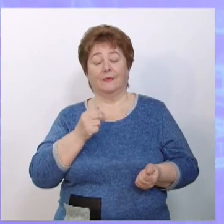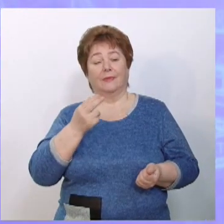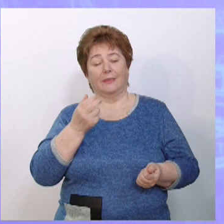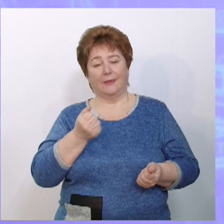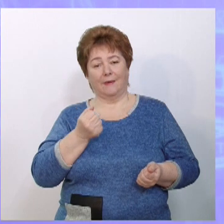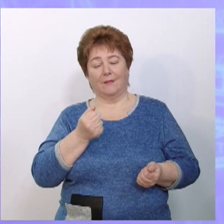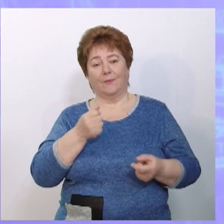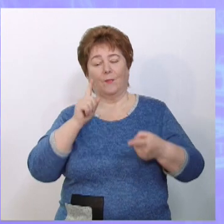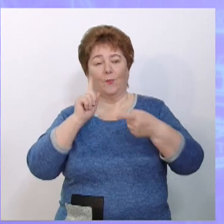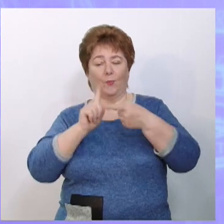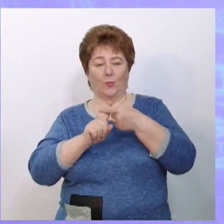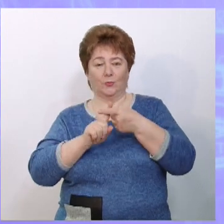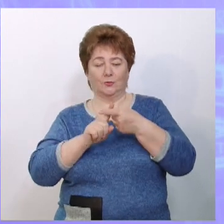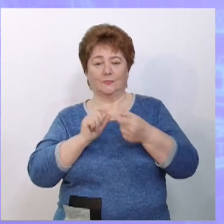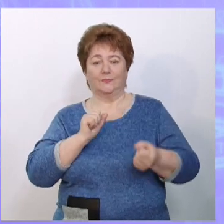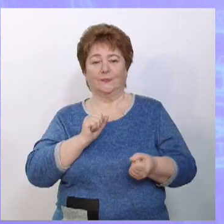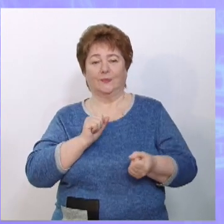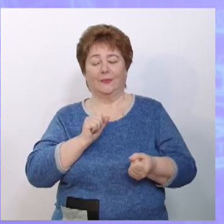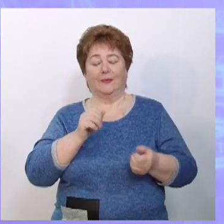Да, плюс.